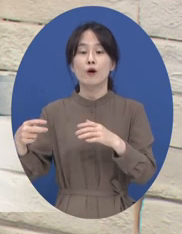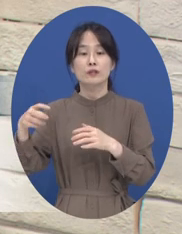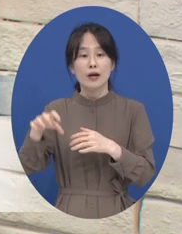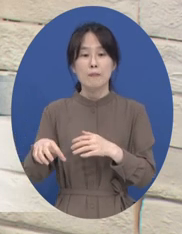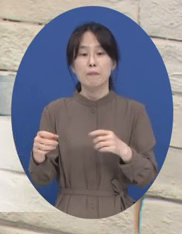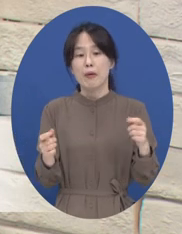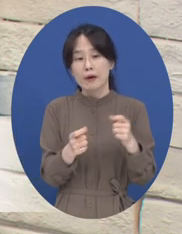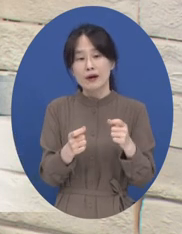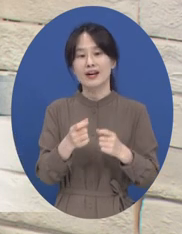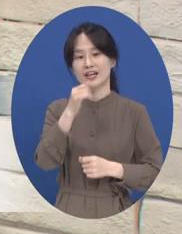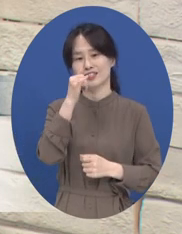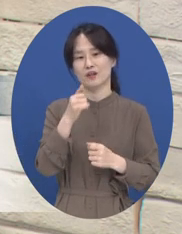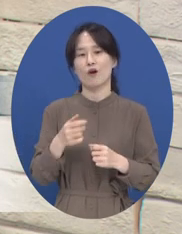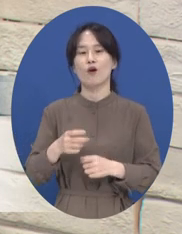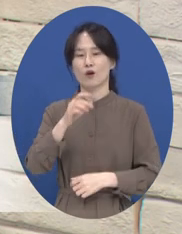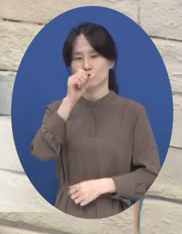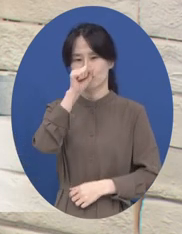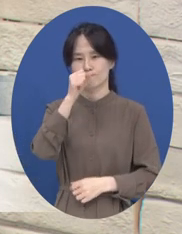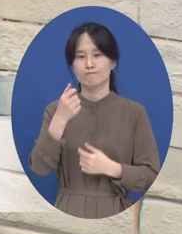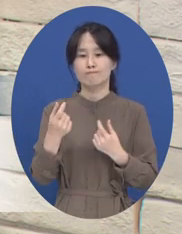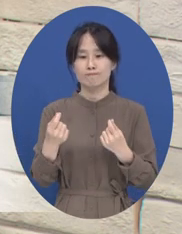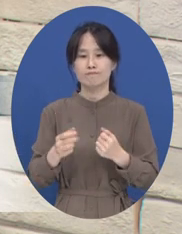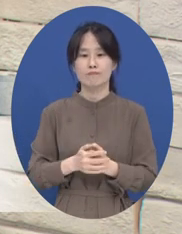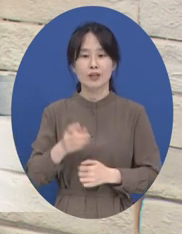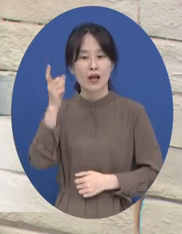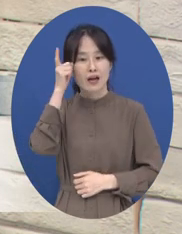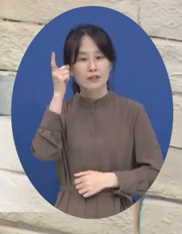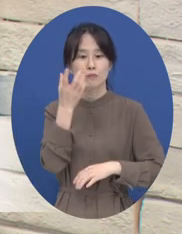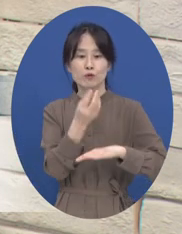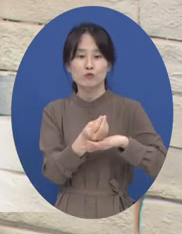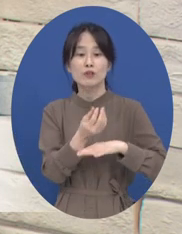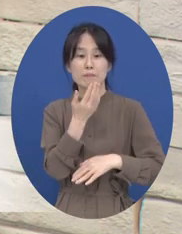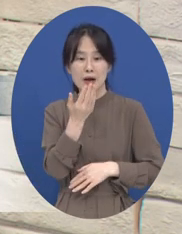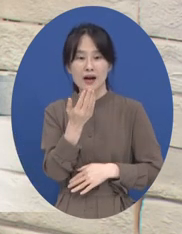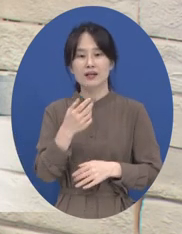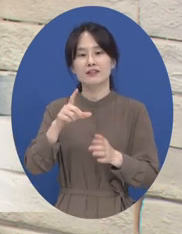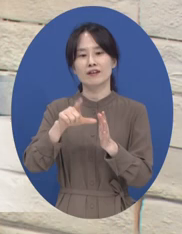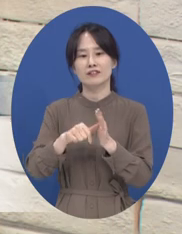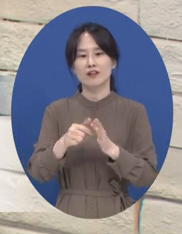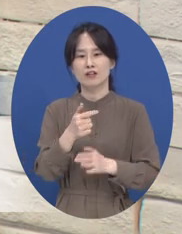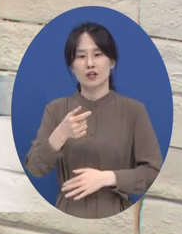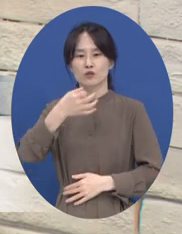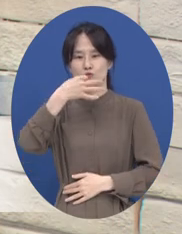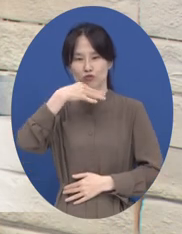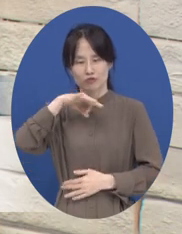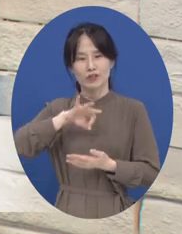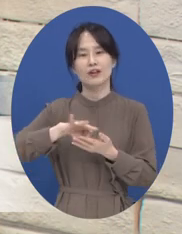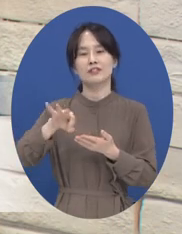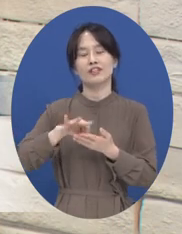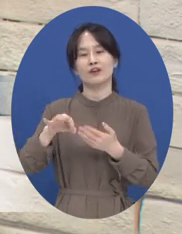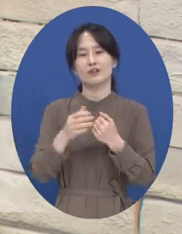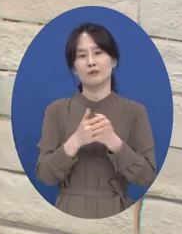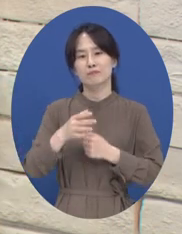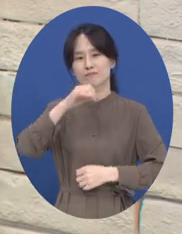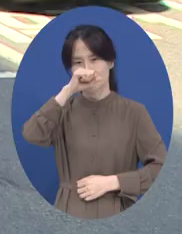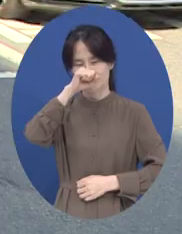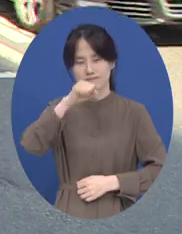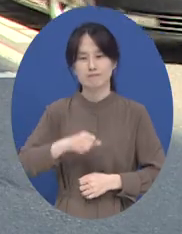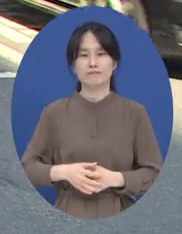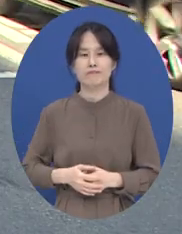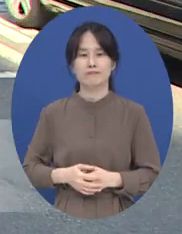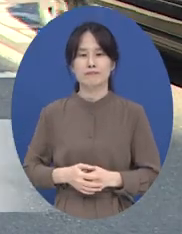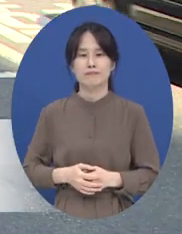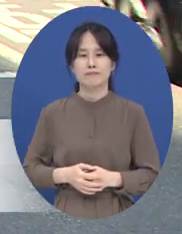있으니까 일단 그전에 굉장히 좋은것 같고요 충전도 할 수 있고 이제 저의 시간을 굉장히 효율적으로 보낼 수 있어서